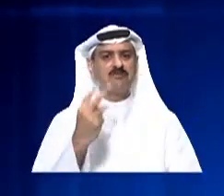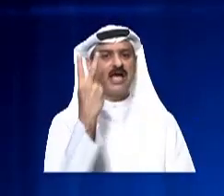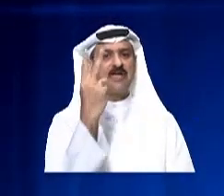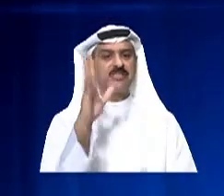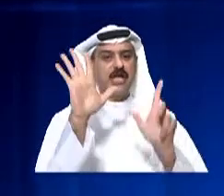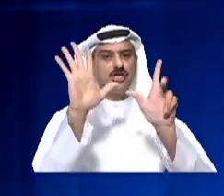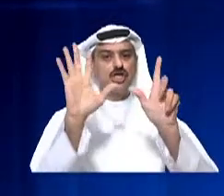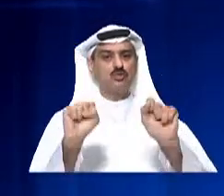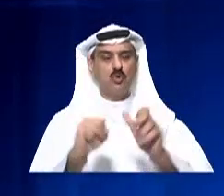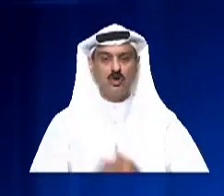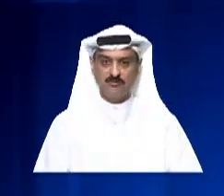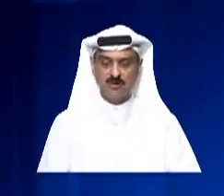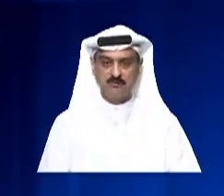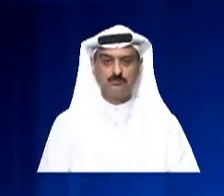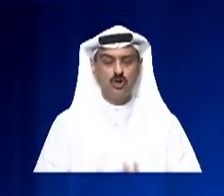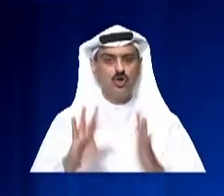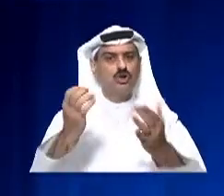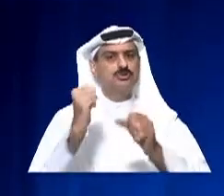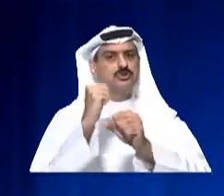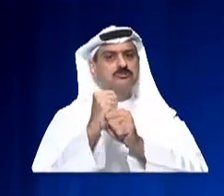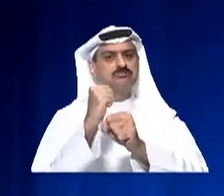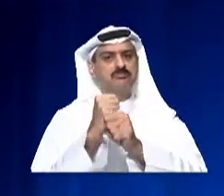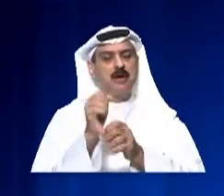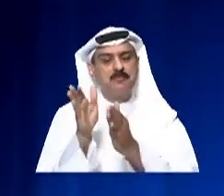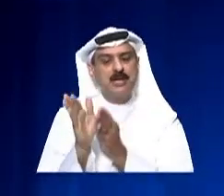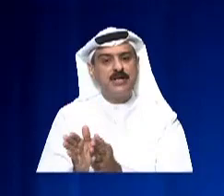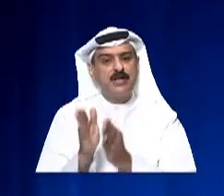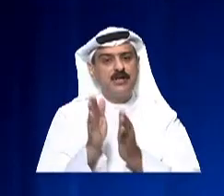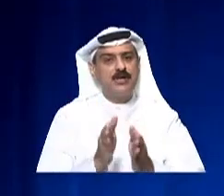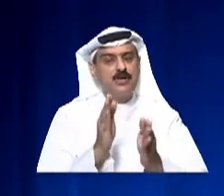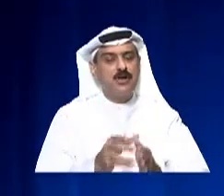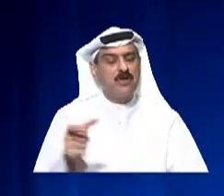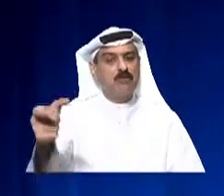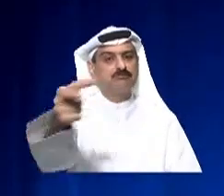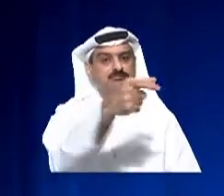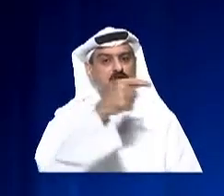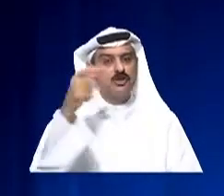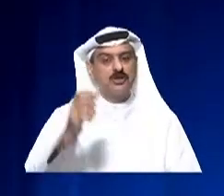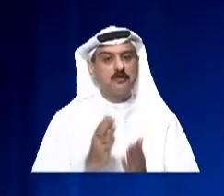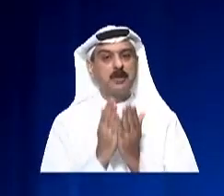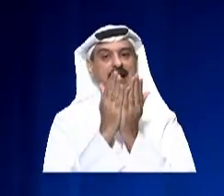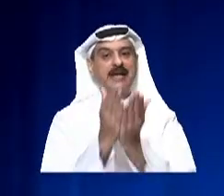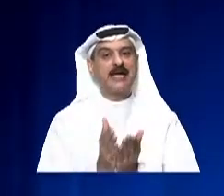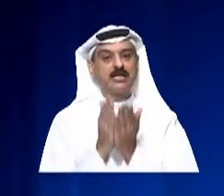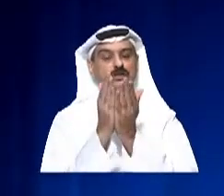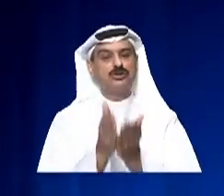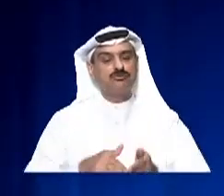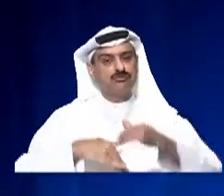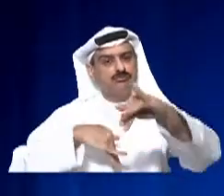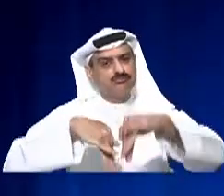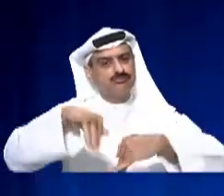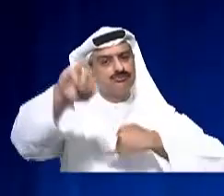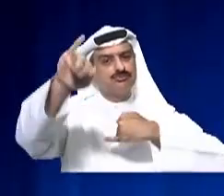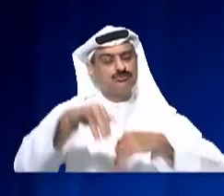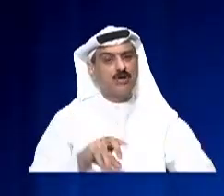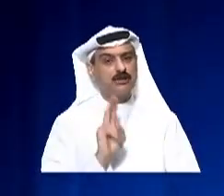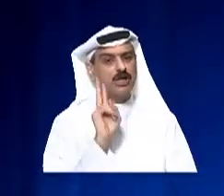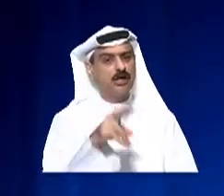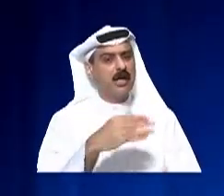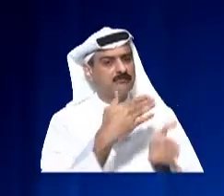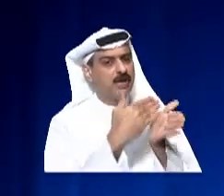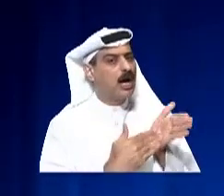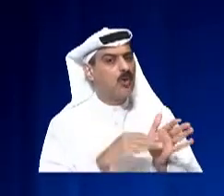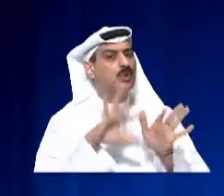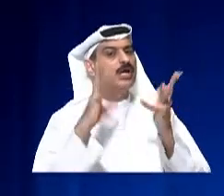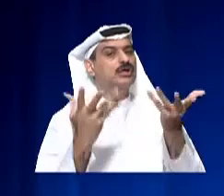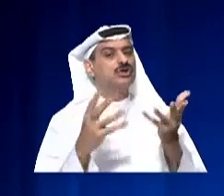من تاريخه بما تم بشأن وضع أنظمة تتبع حركة السفن بما يضمن التعرف على هويتها